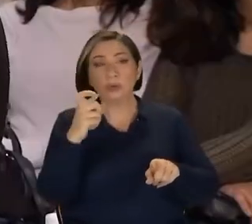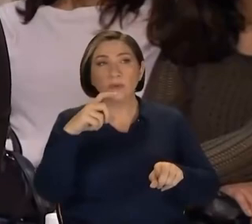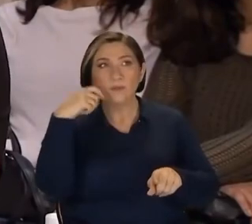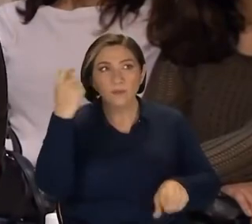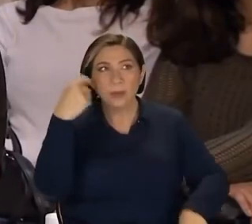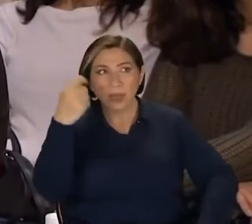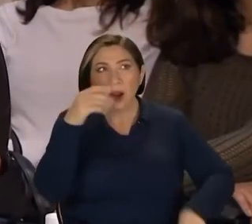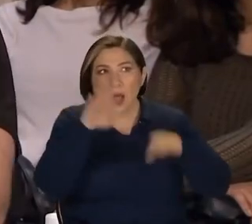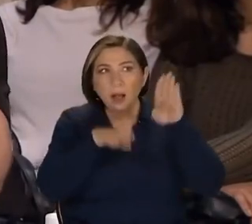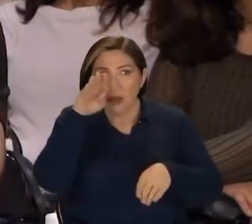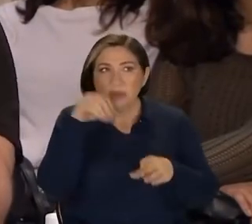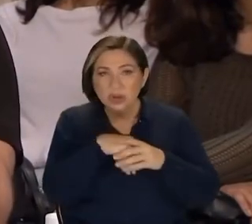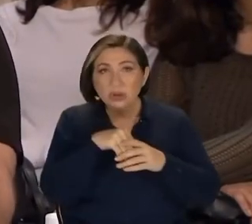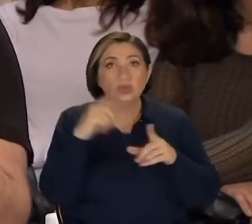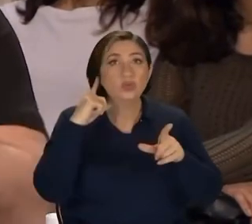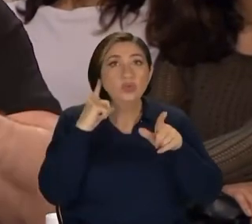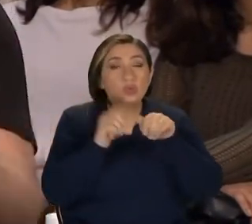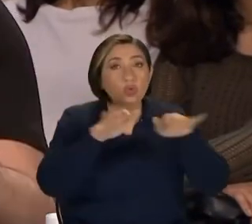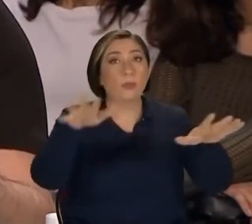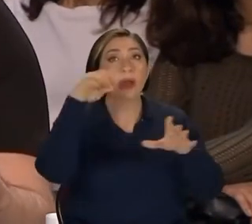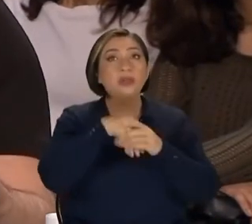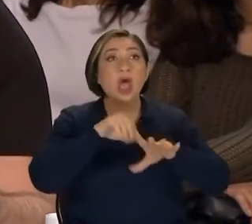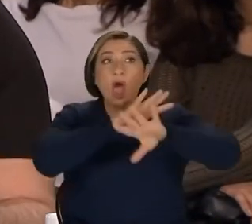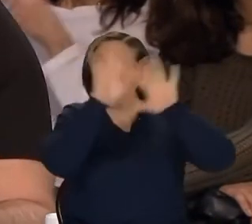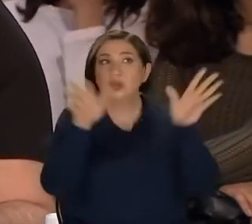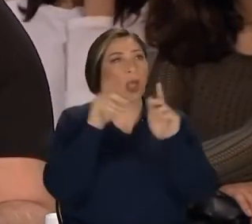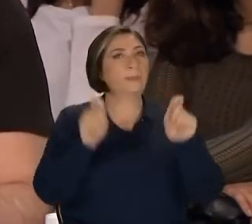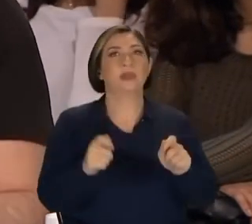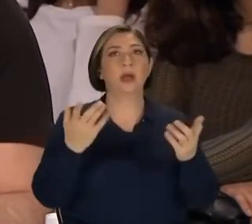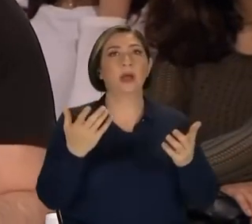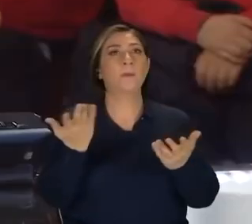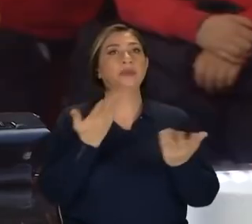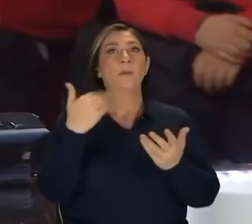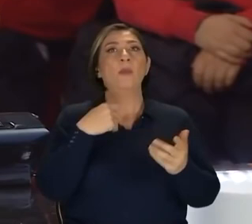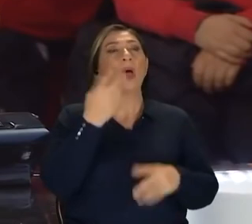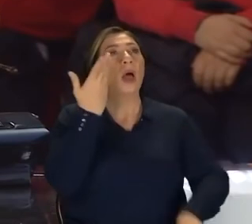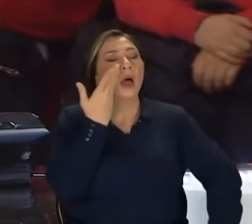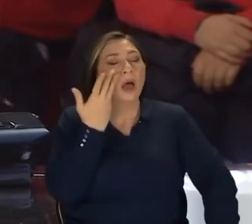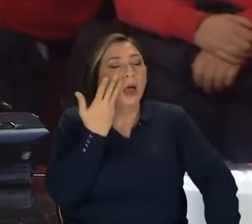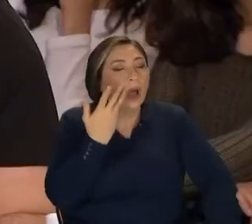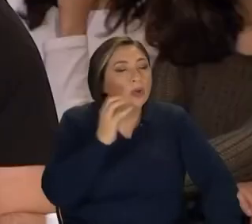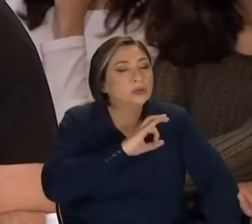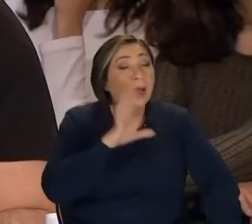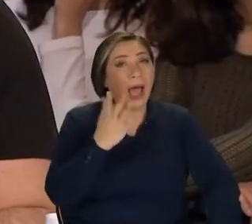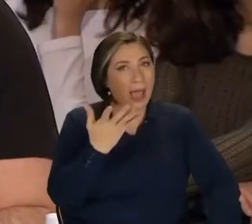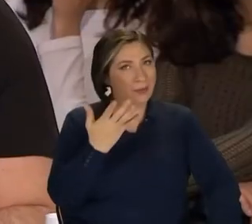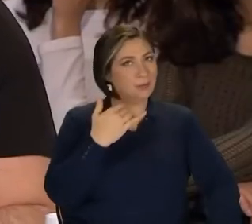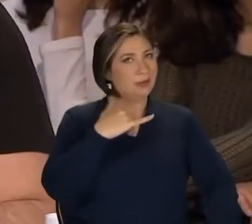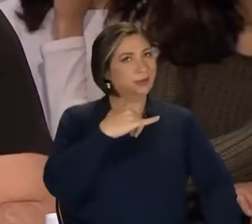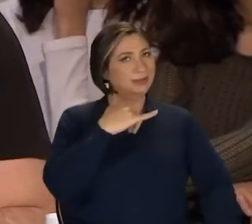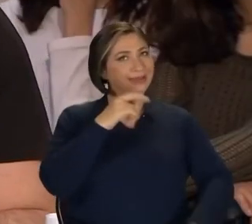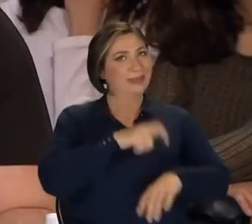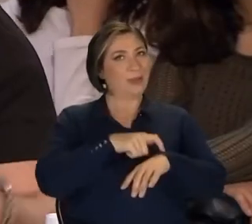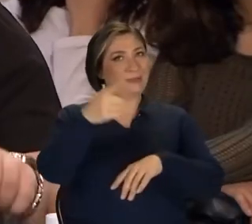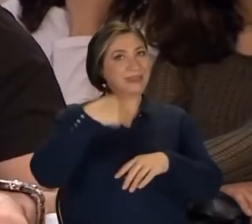filmlerini tanıtmak için ve duyurmak için her şeyi yaptılar ya. Evet. Ben mesela buna hayranlık duydum. Ama yakın zamanda, bak biz